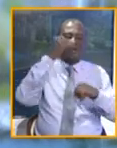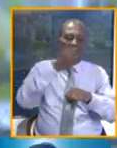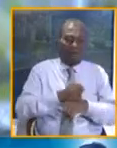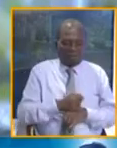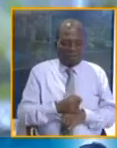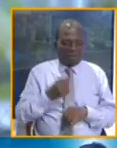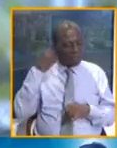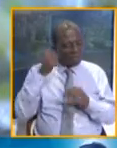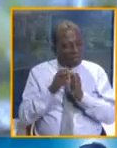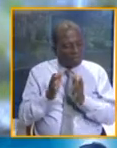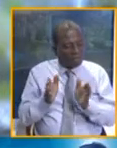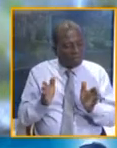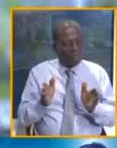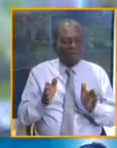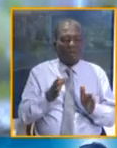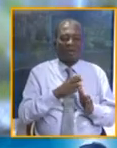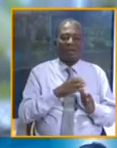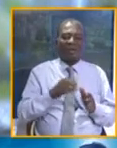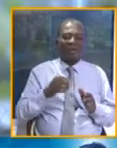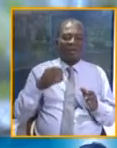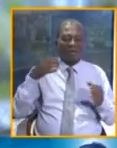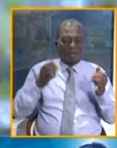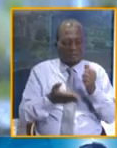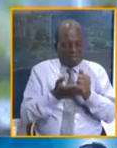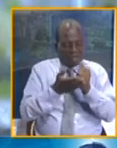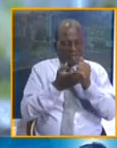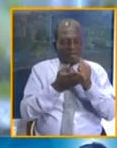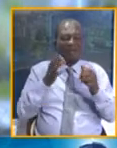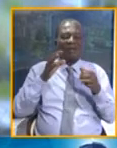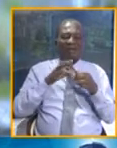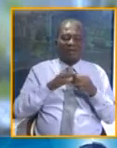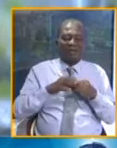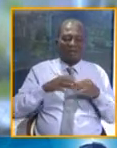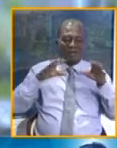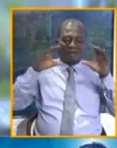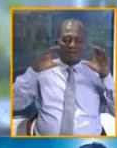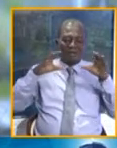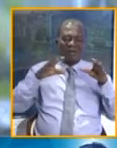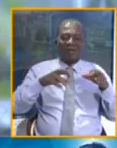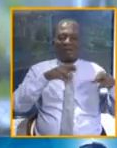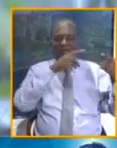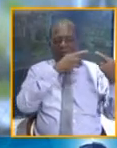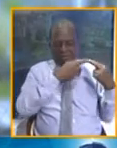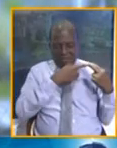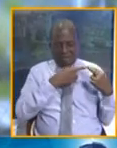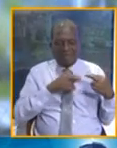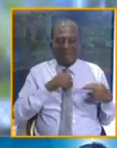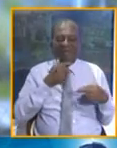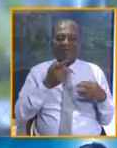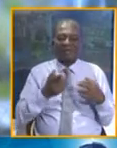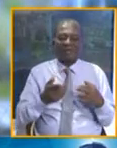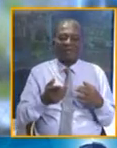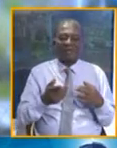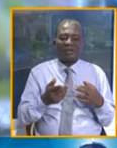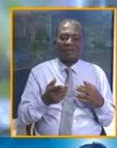La secrétaire, la collaboratrice, l'agent polyvalent est bien souvent incontournable. Elles ont été nombreuses à recevoir